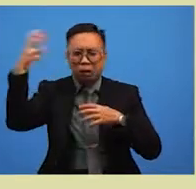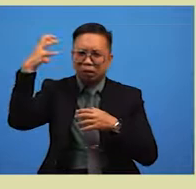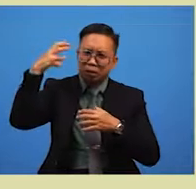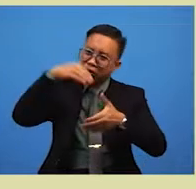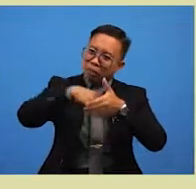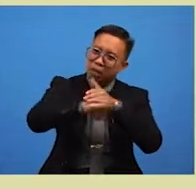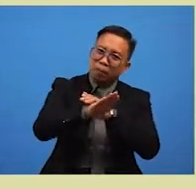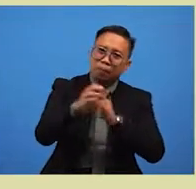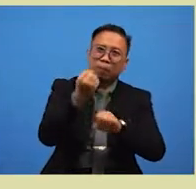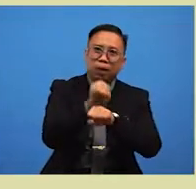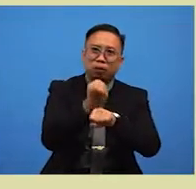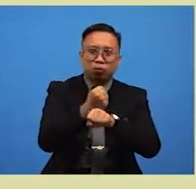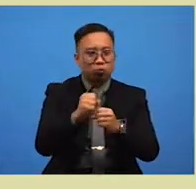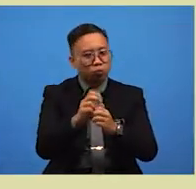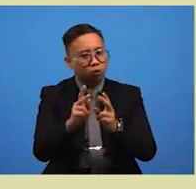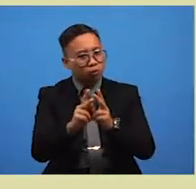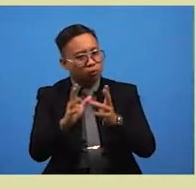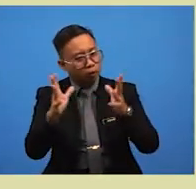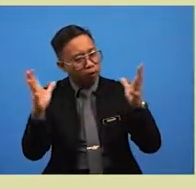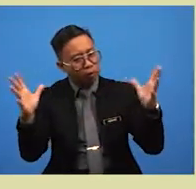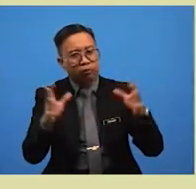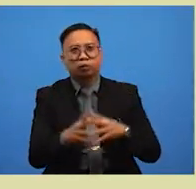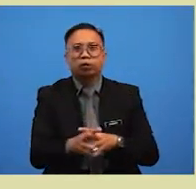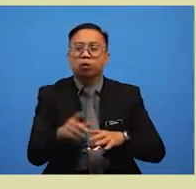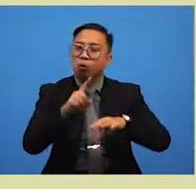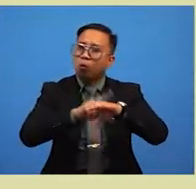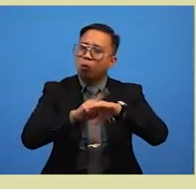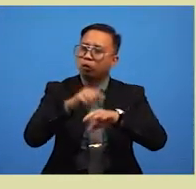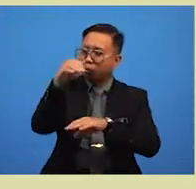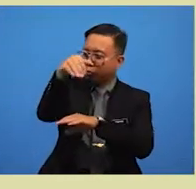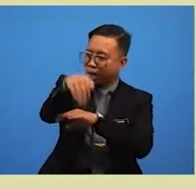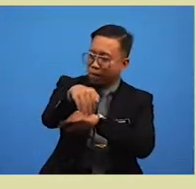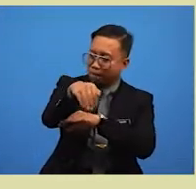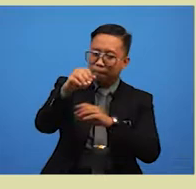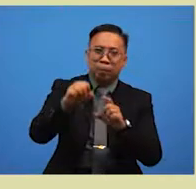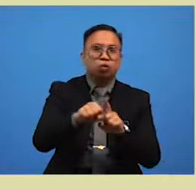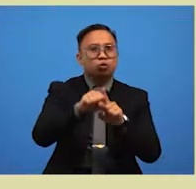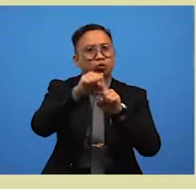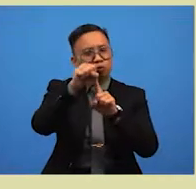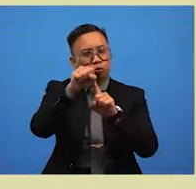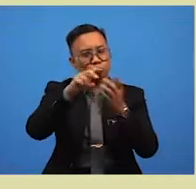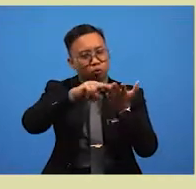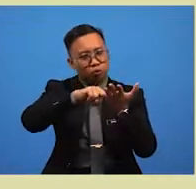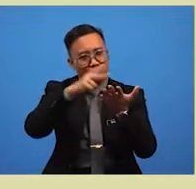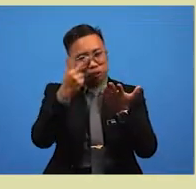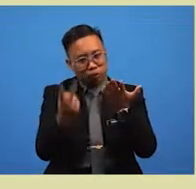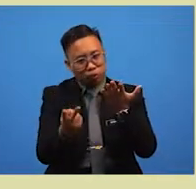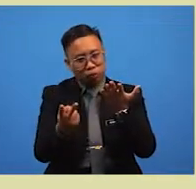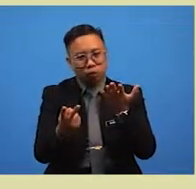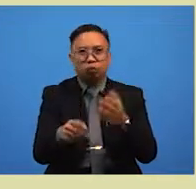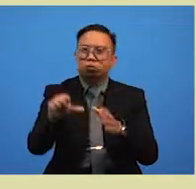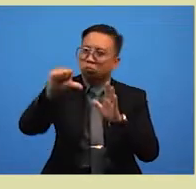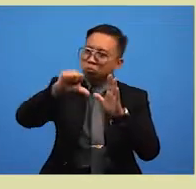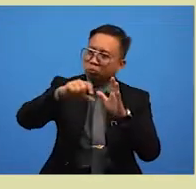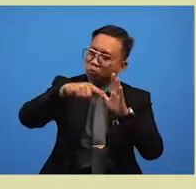dalam batuan mengembang. Pada waktu malam, suhu jatuh mendadak hampir kepada 15